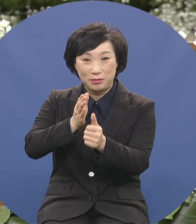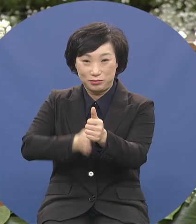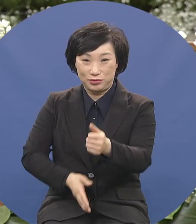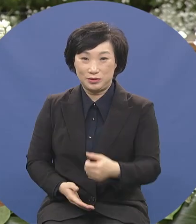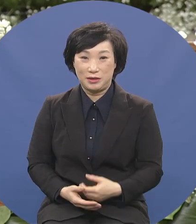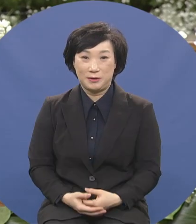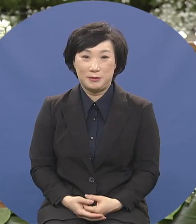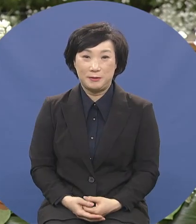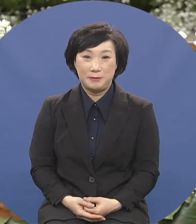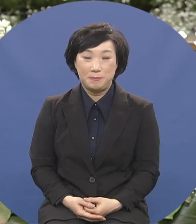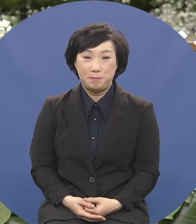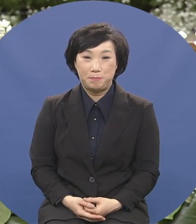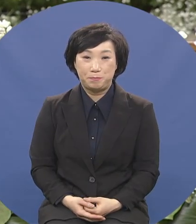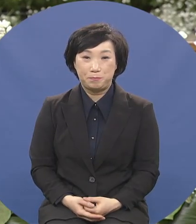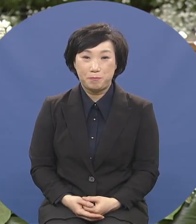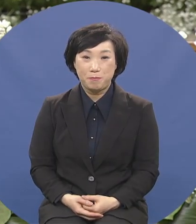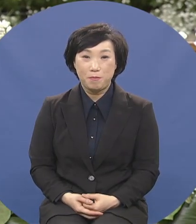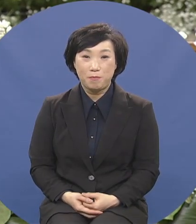말이오.